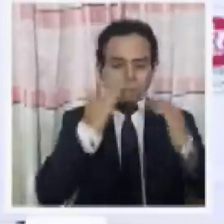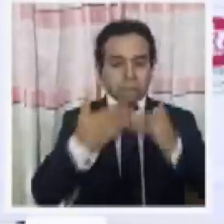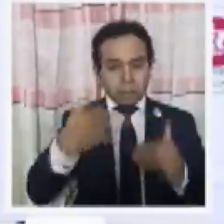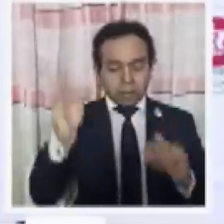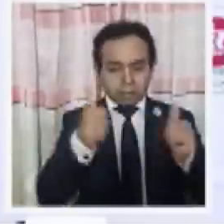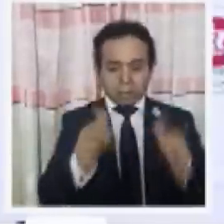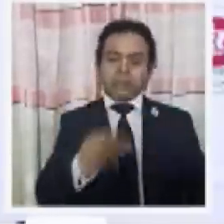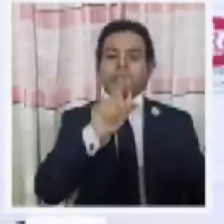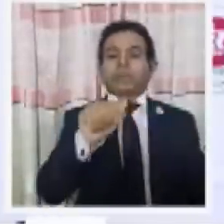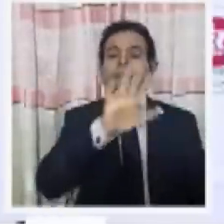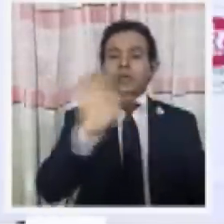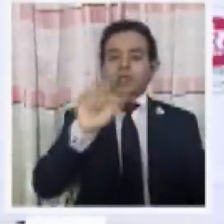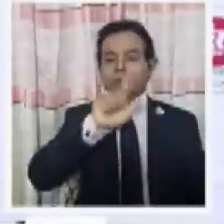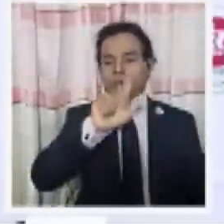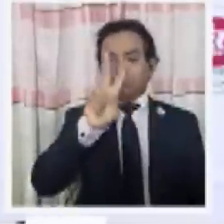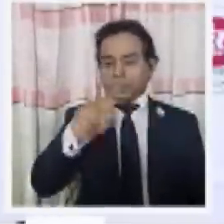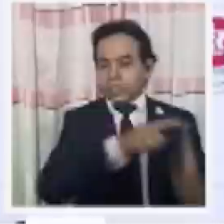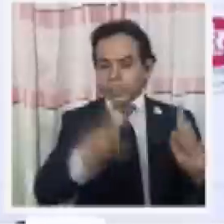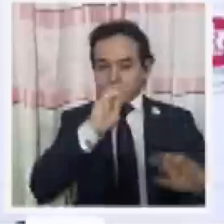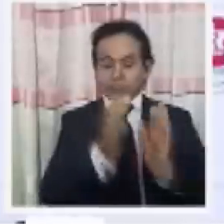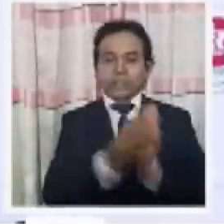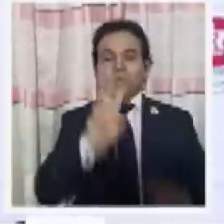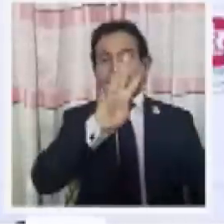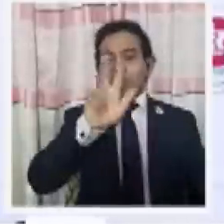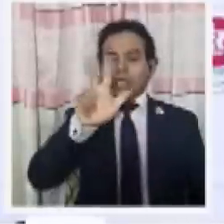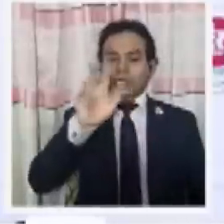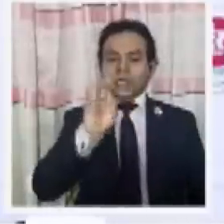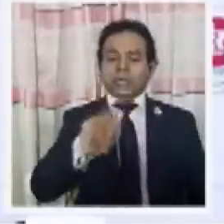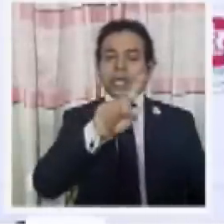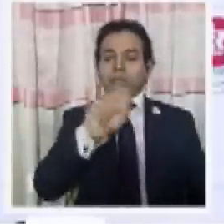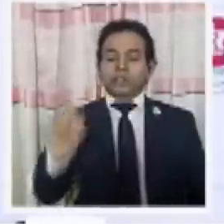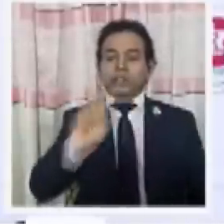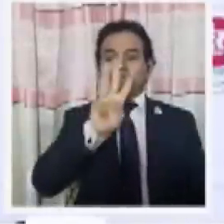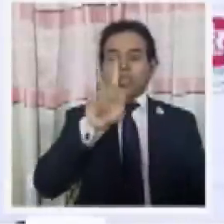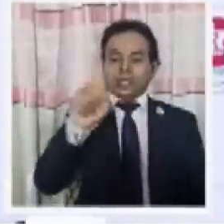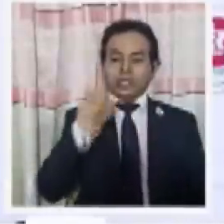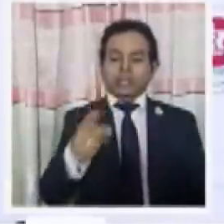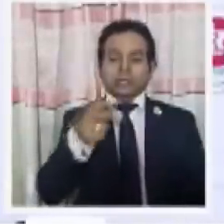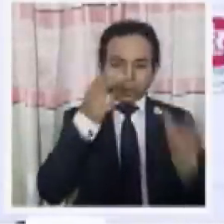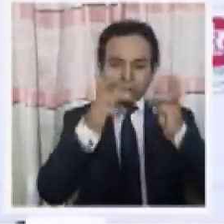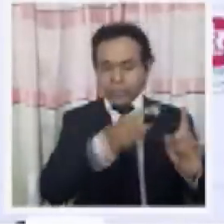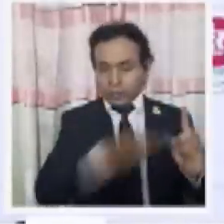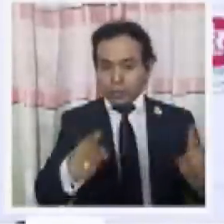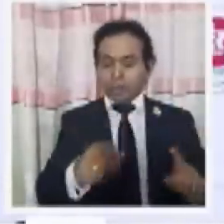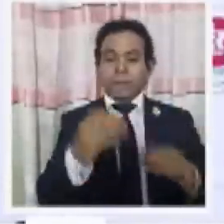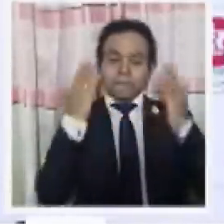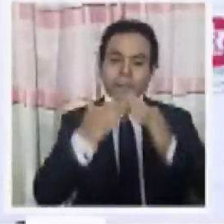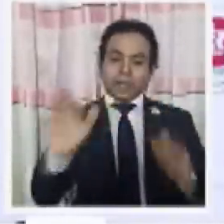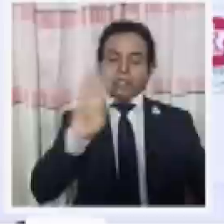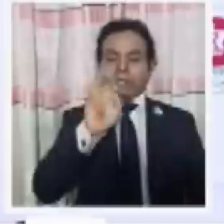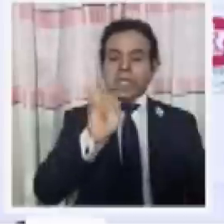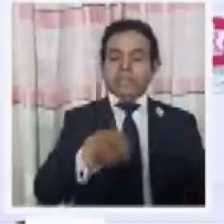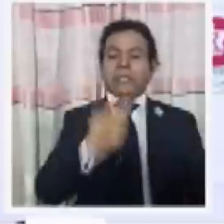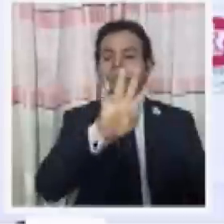24 ঘন্টায় নতুন করে আইসোলেশনে যুক্ত হয়েছেন 861 জন, 24 ঘন্টায় আইসোলেশন থেকে ছাড় পেয়েছেন 572 জন। এ পর্যন্ত